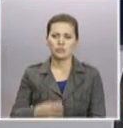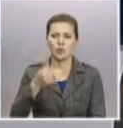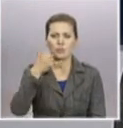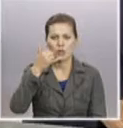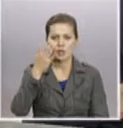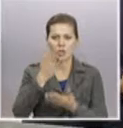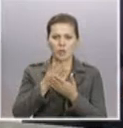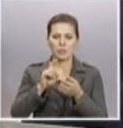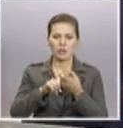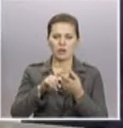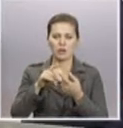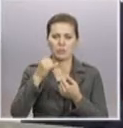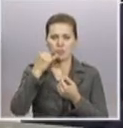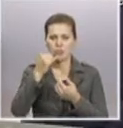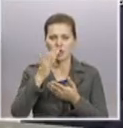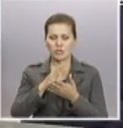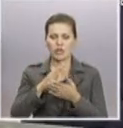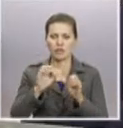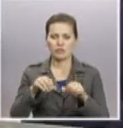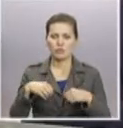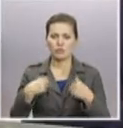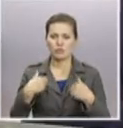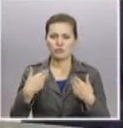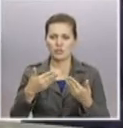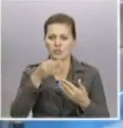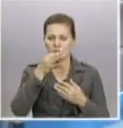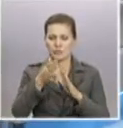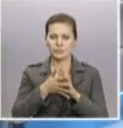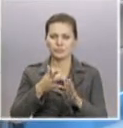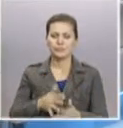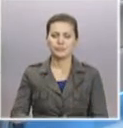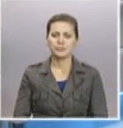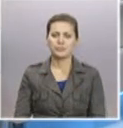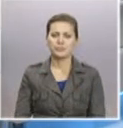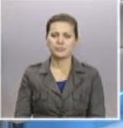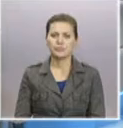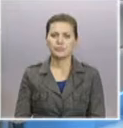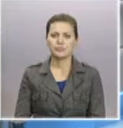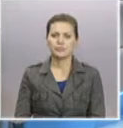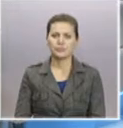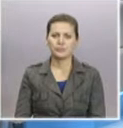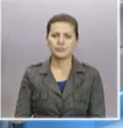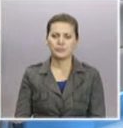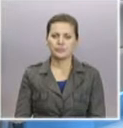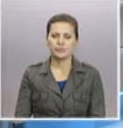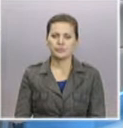телезритель присоединился к нашему разговору. Давайте дадим возможность ему высказаться. Добрый вечер, говорите, мы вас слушаем.